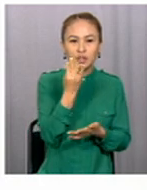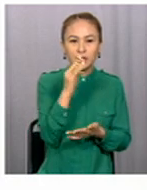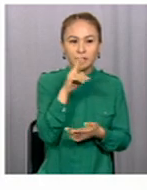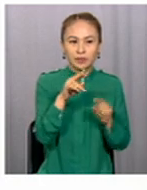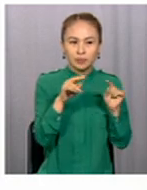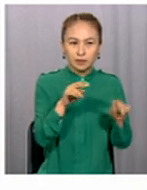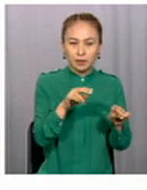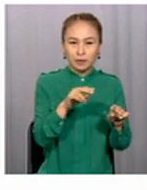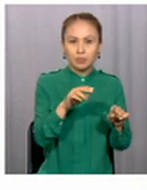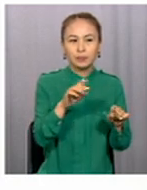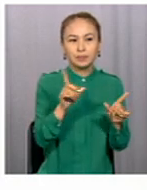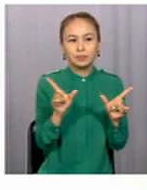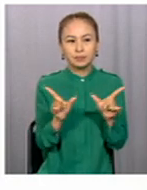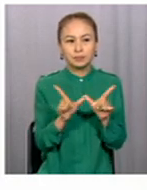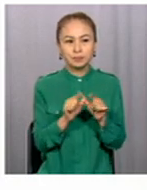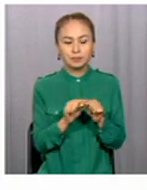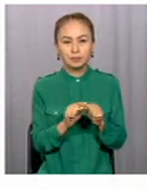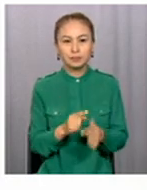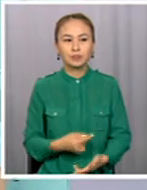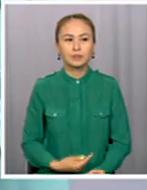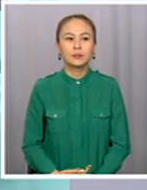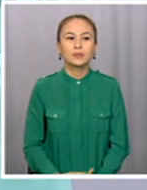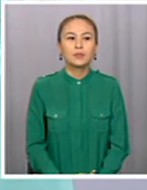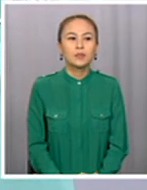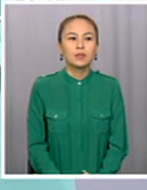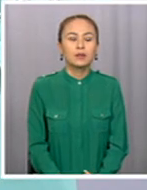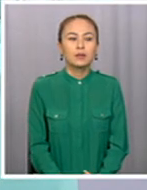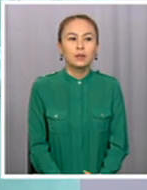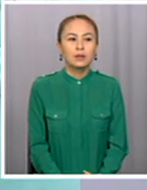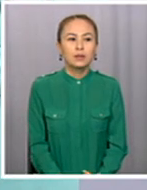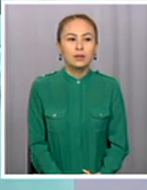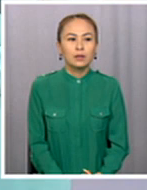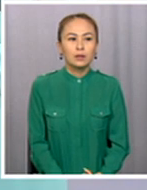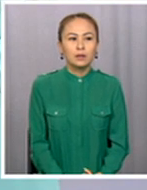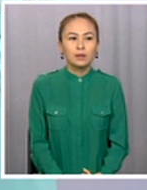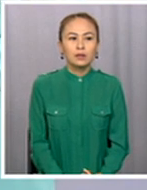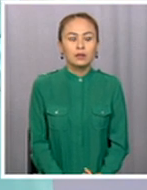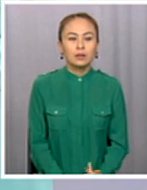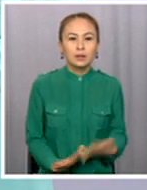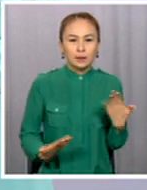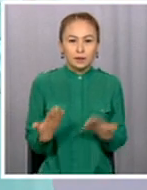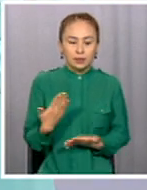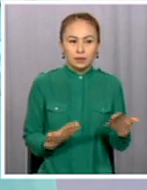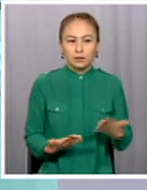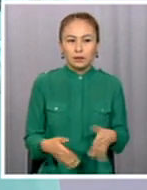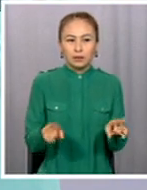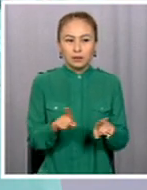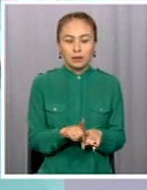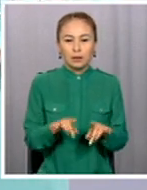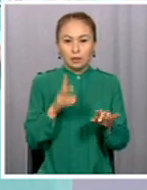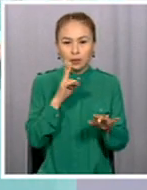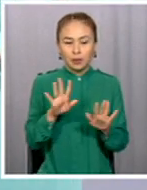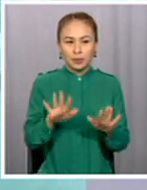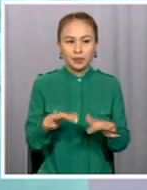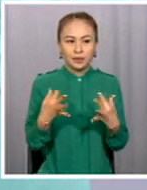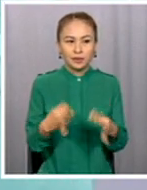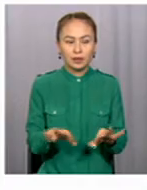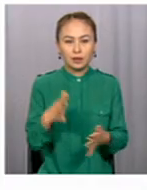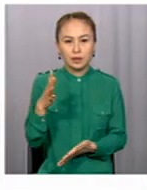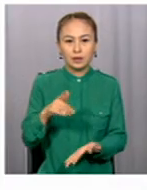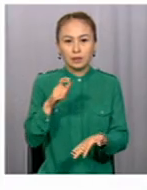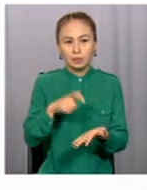түрде Shift пернесін басып тұруымыз қажет. Келесі, егер де біз перне тақтадан бос орын батырмасын